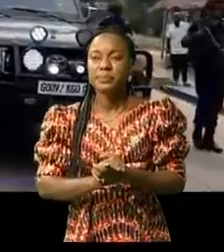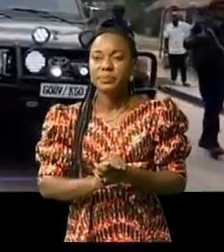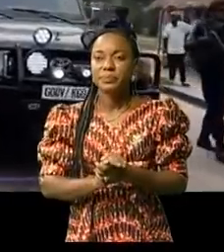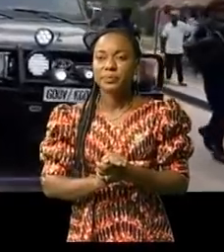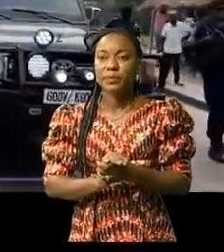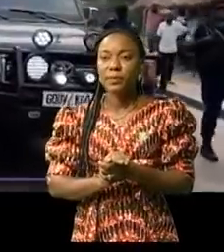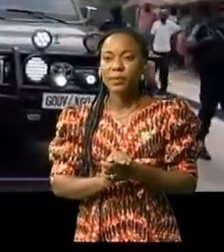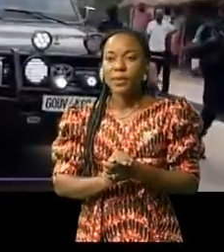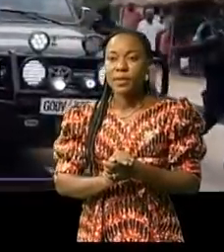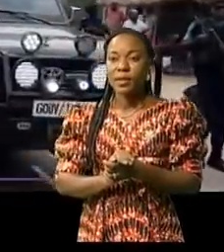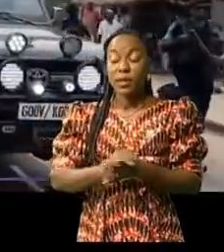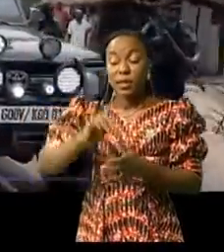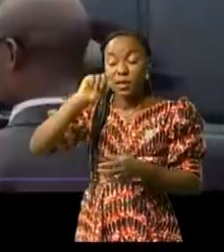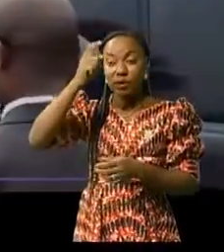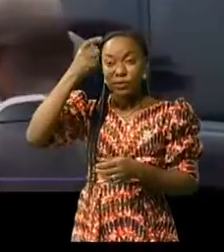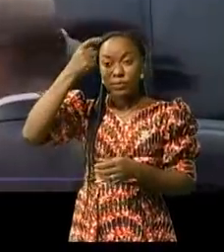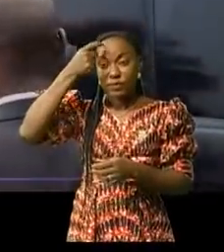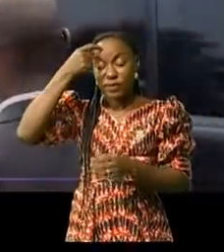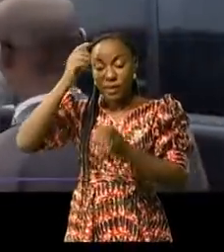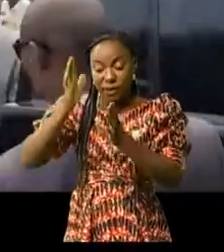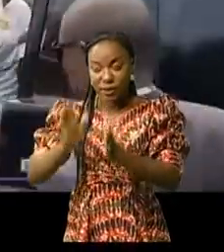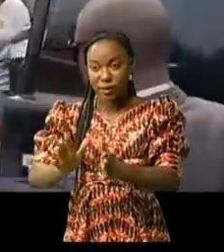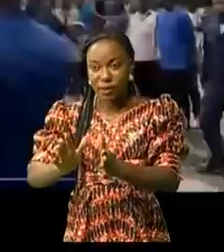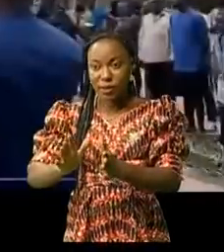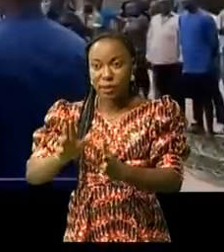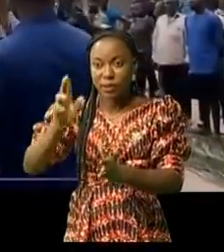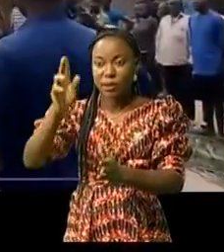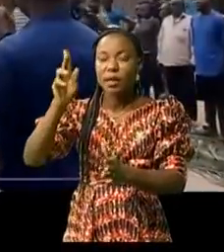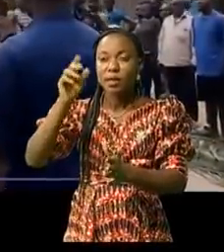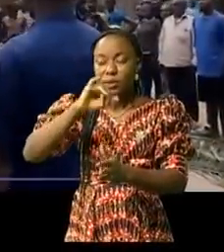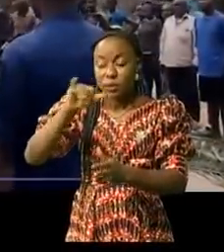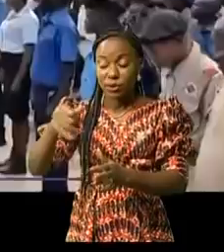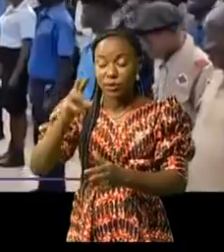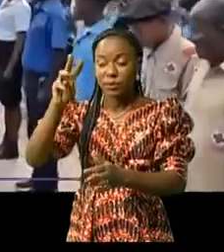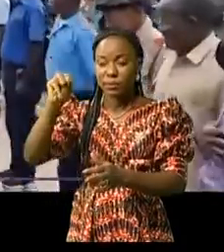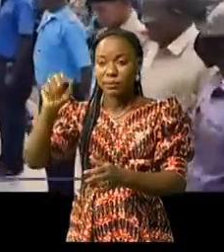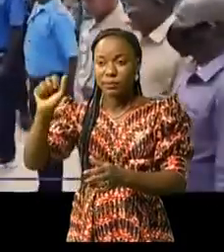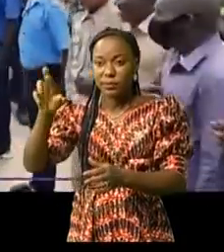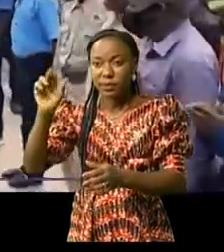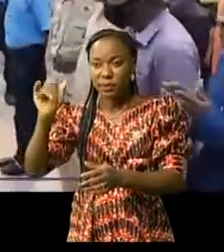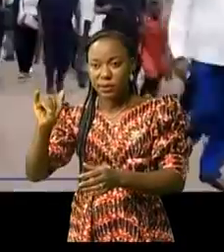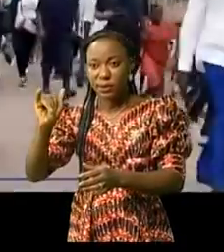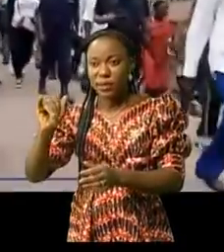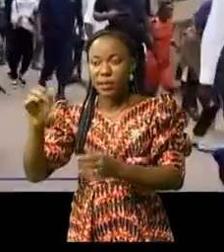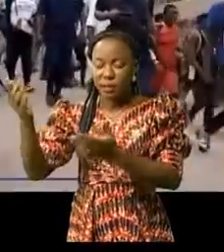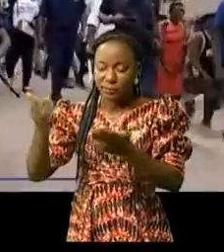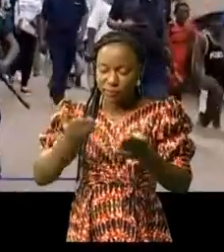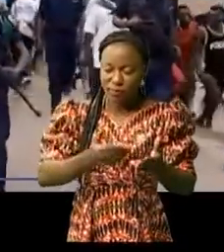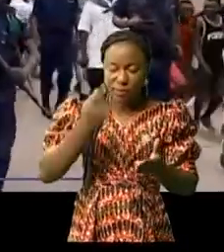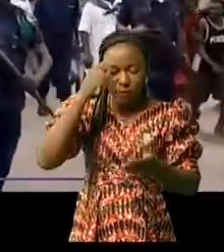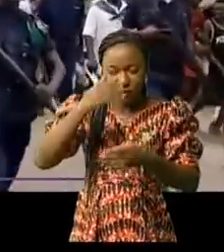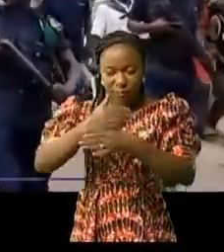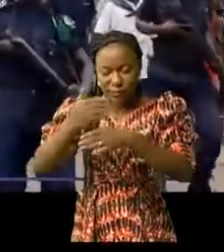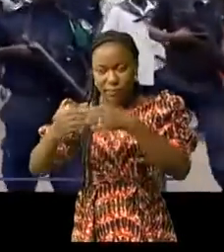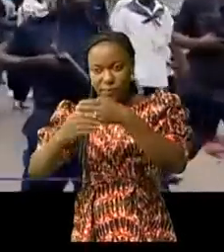leur bonheur du congo en vue d'une errance à collo qu'aux jean-marie piti piti avait avec lui du matériel pour le revêtement de ses droits sociaux de